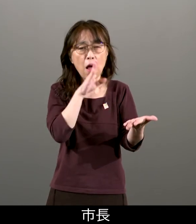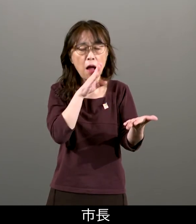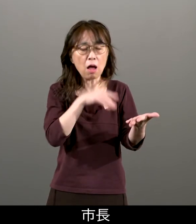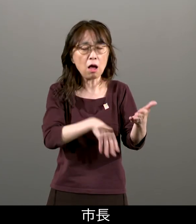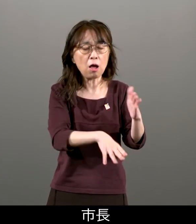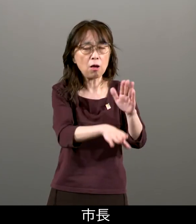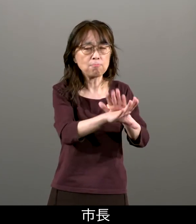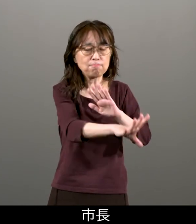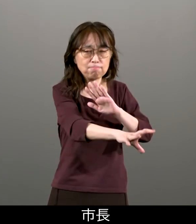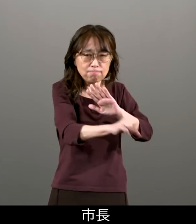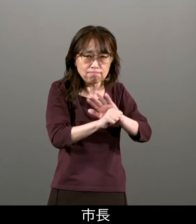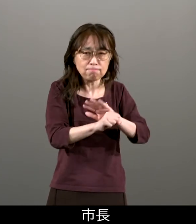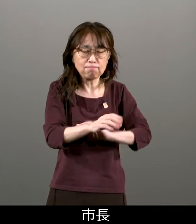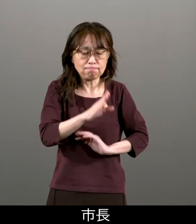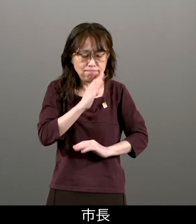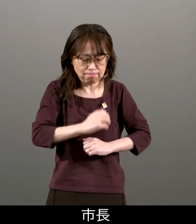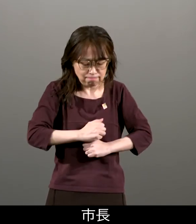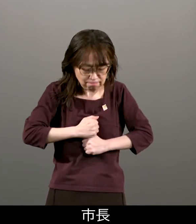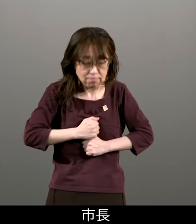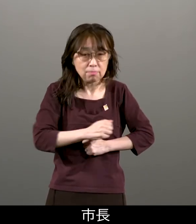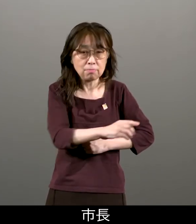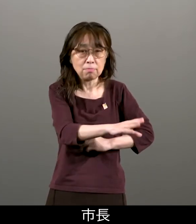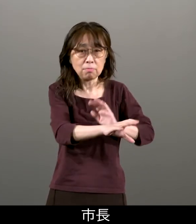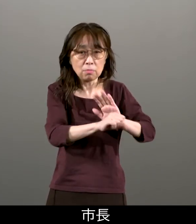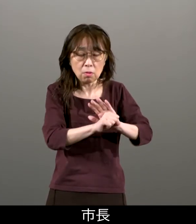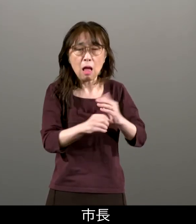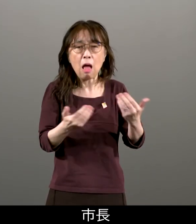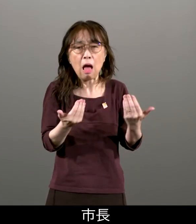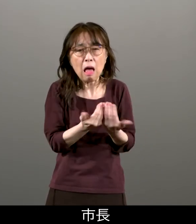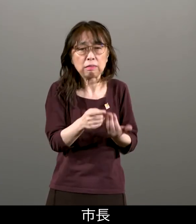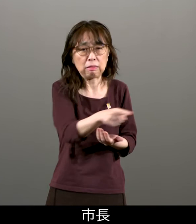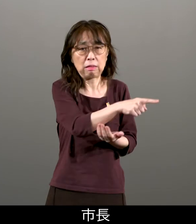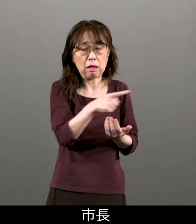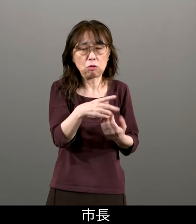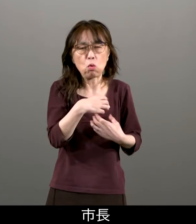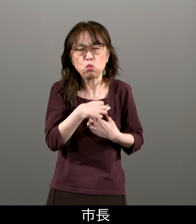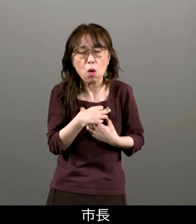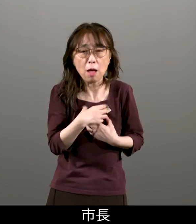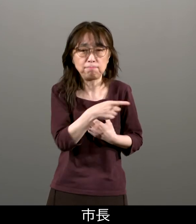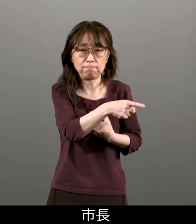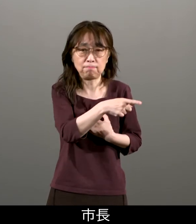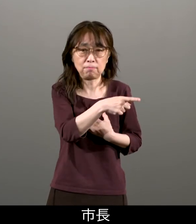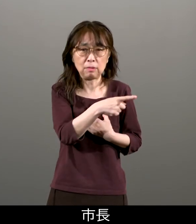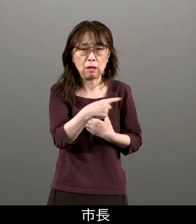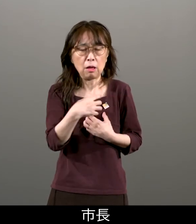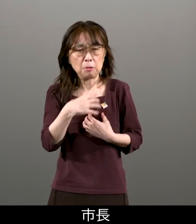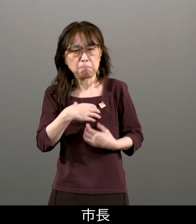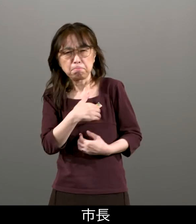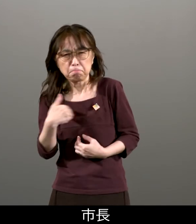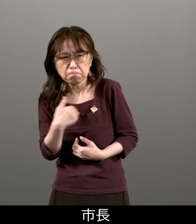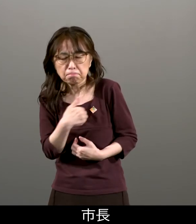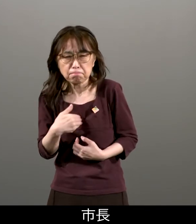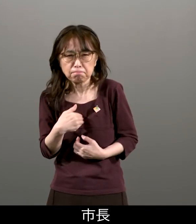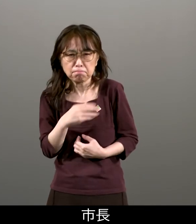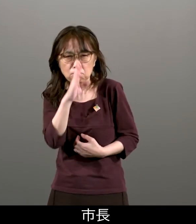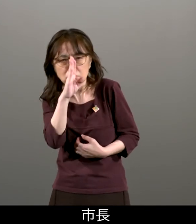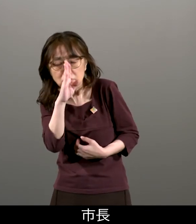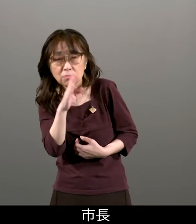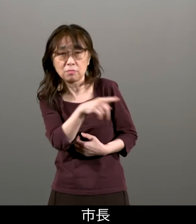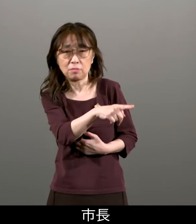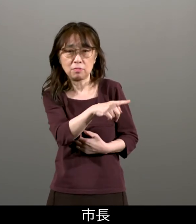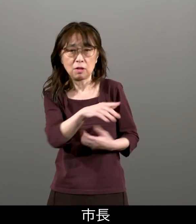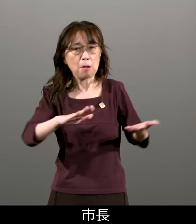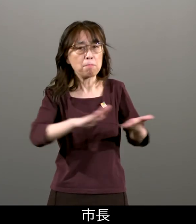て、反対の方が抱いています不安でありますとか、懸念ということを払拭